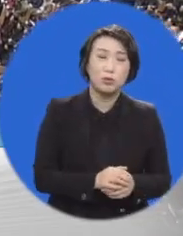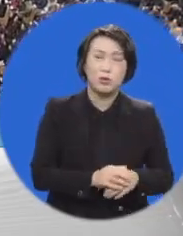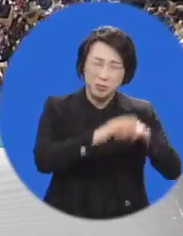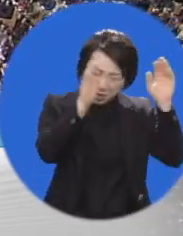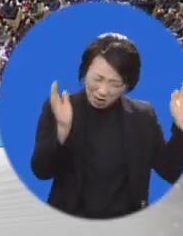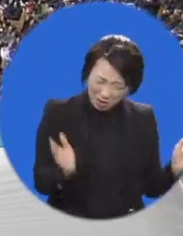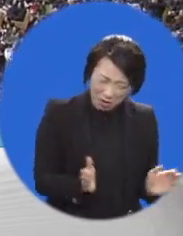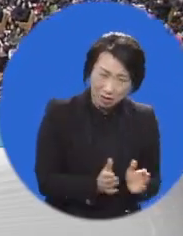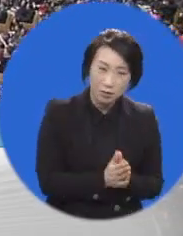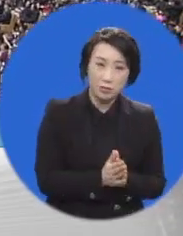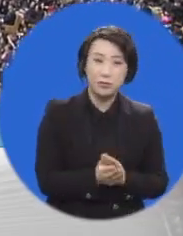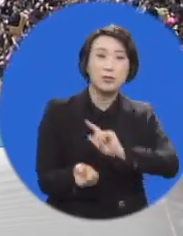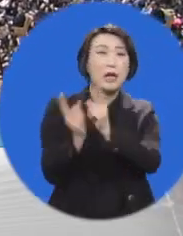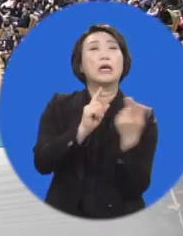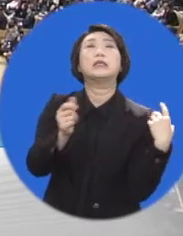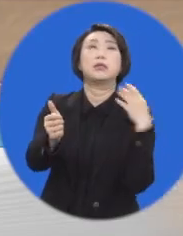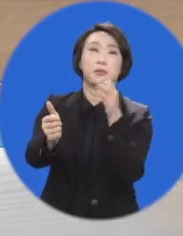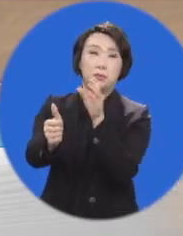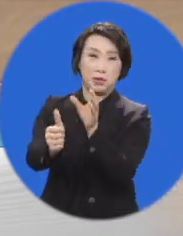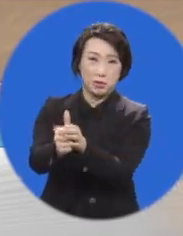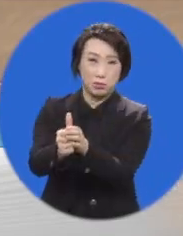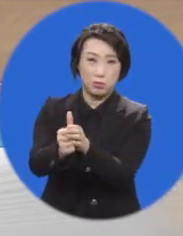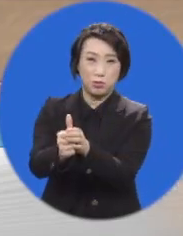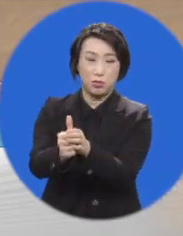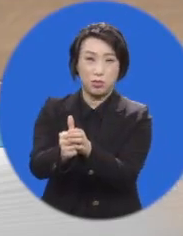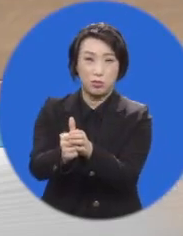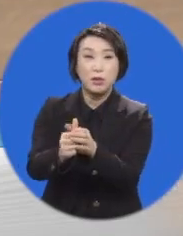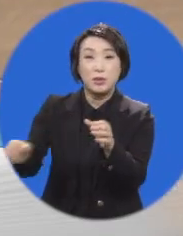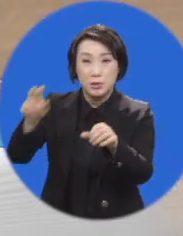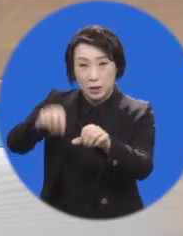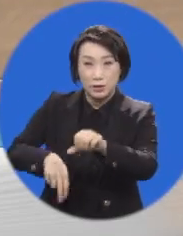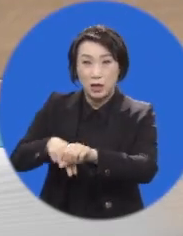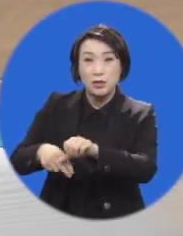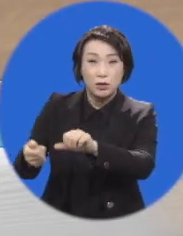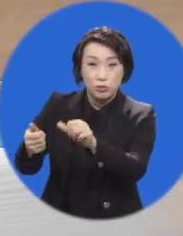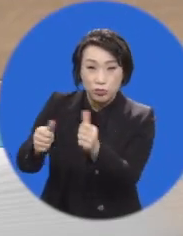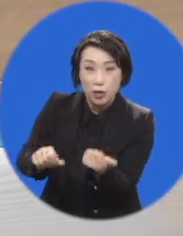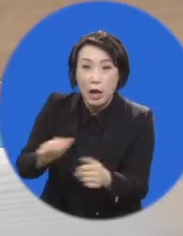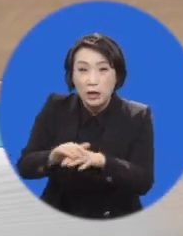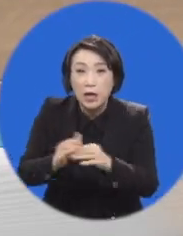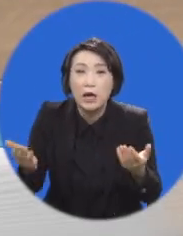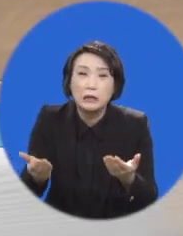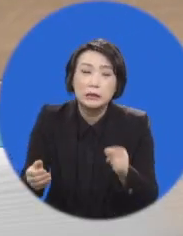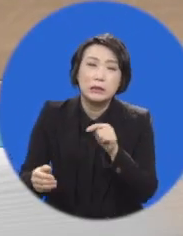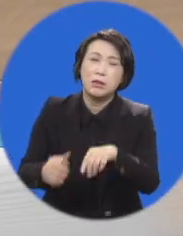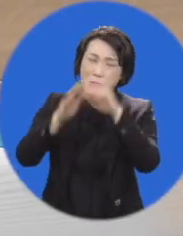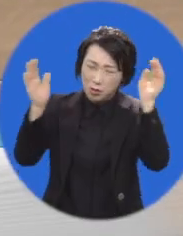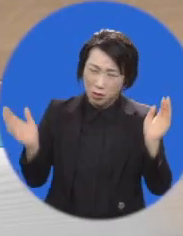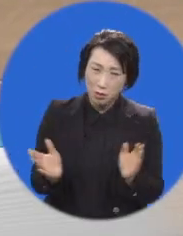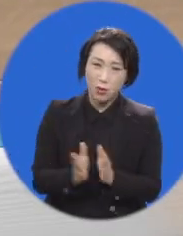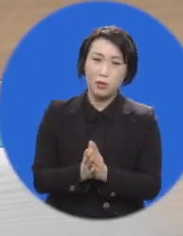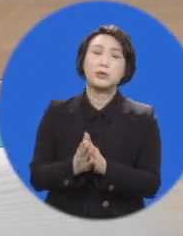다 짊어지고 죽어서 해결하는 일을 다